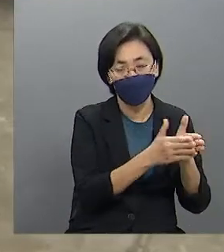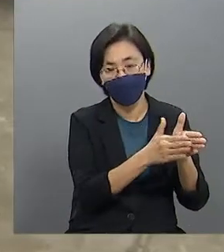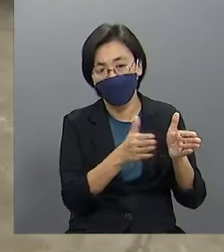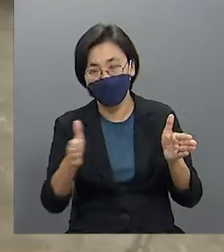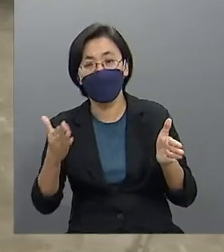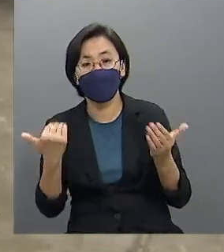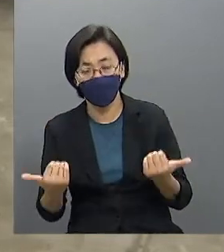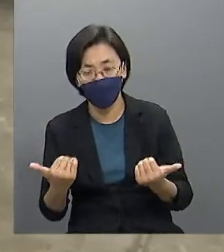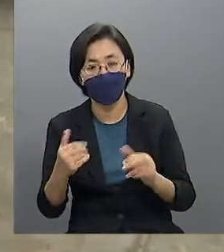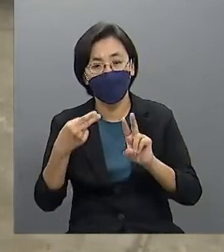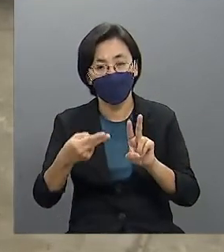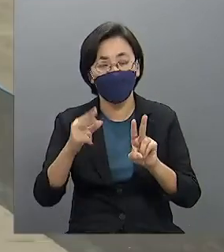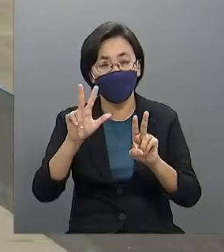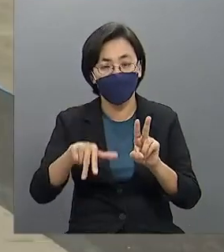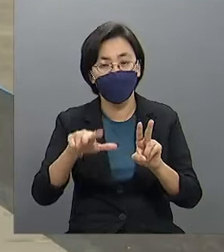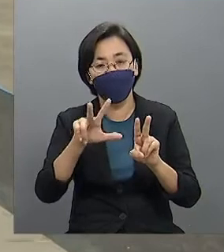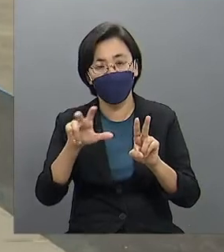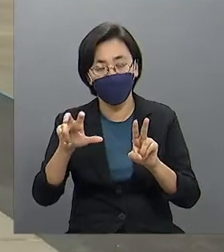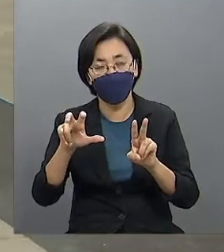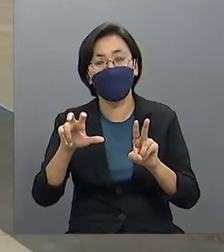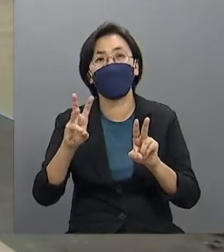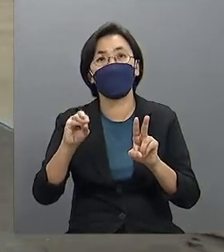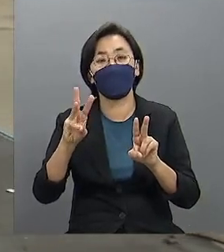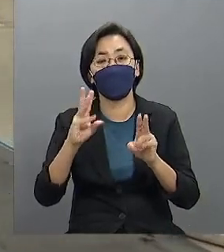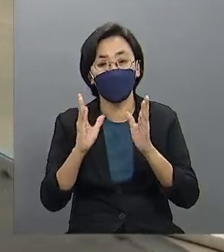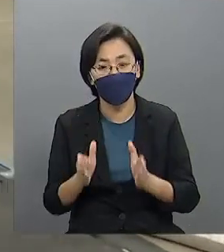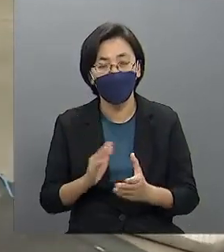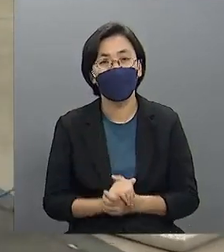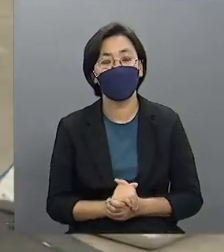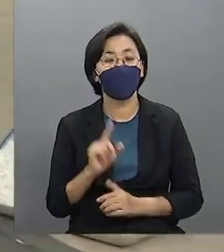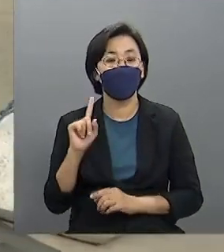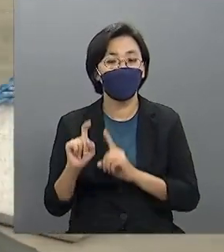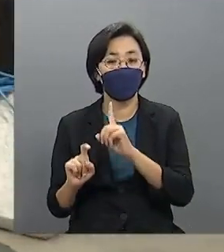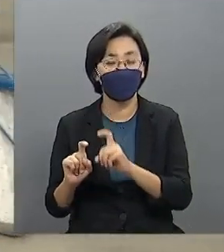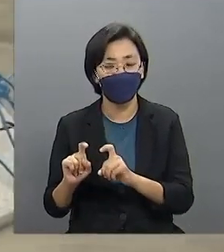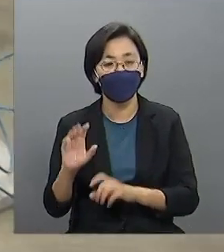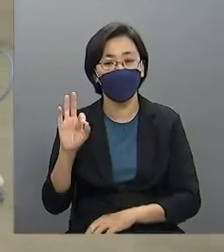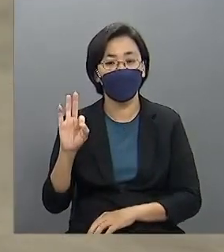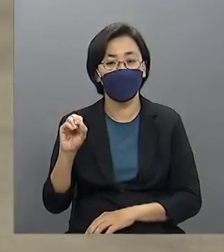23,366 คนมีผู้เสียชีวิตสะสม99คน